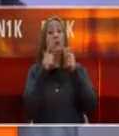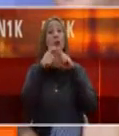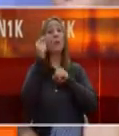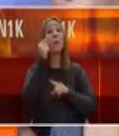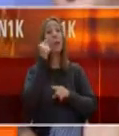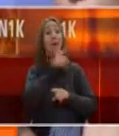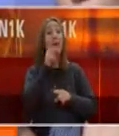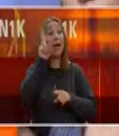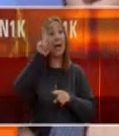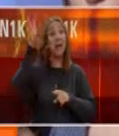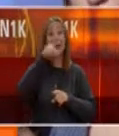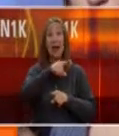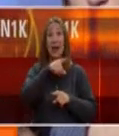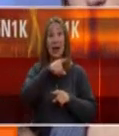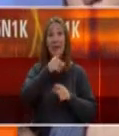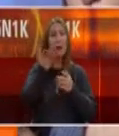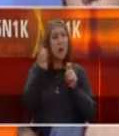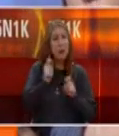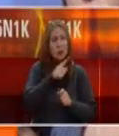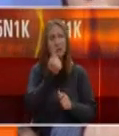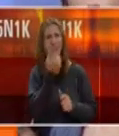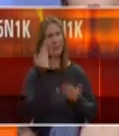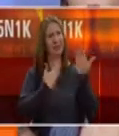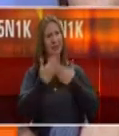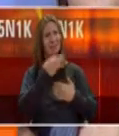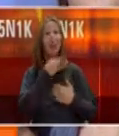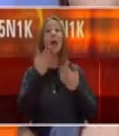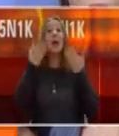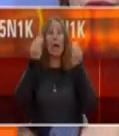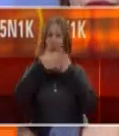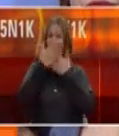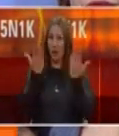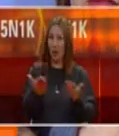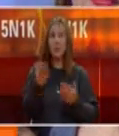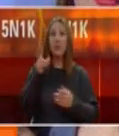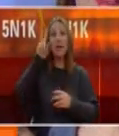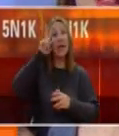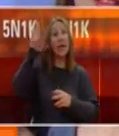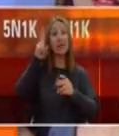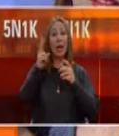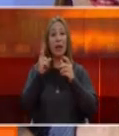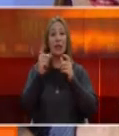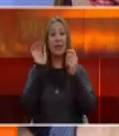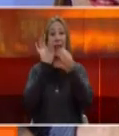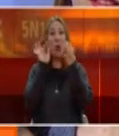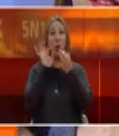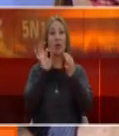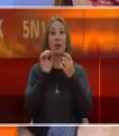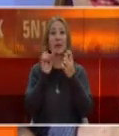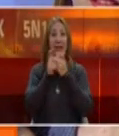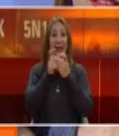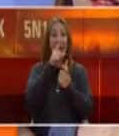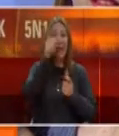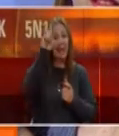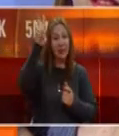Galata Diyalog'da neler yapıyorsunuz, sizden dinleyelim. İyi akşamlar. Galata Diyalog Derneği'nin Galata'daki